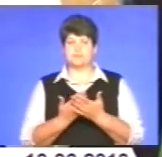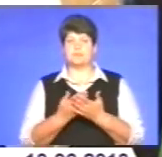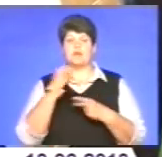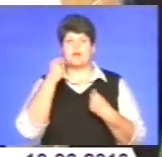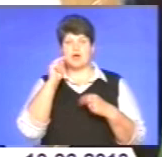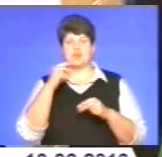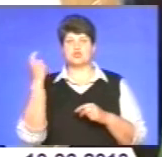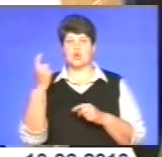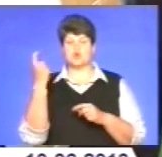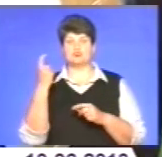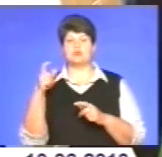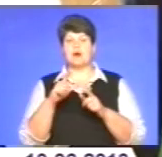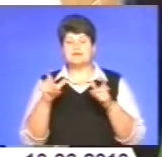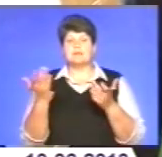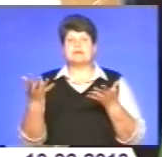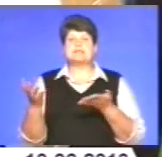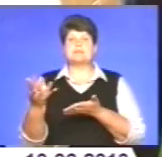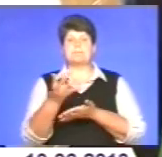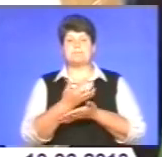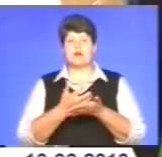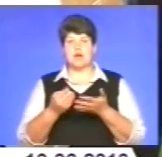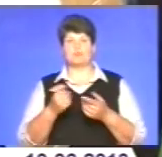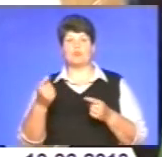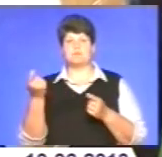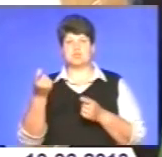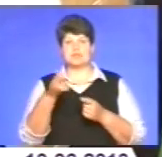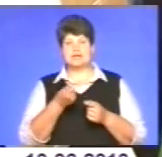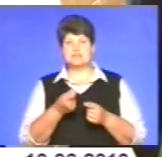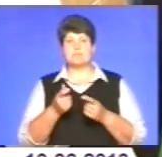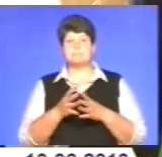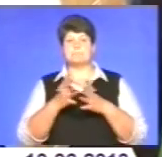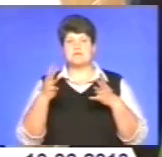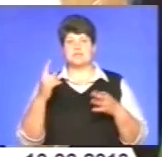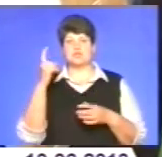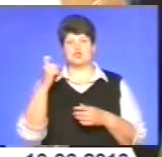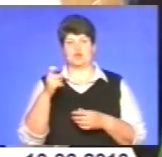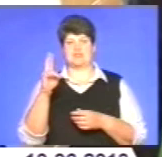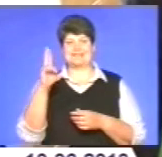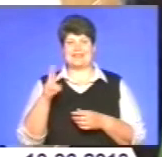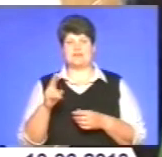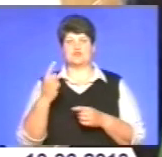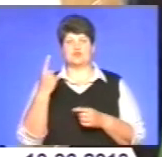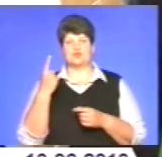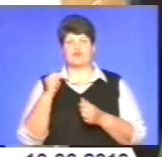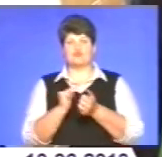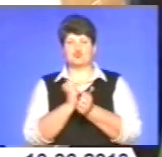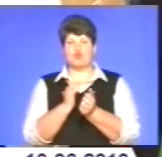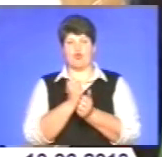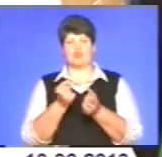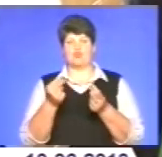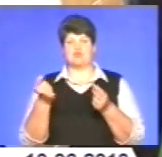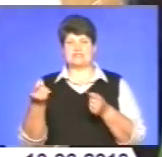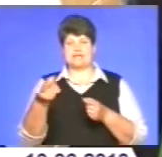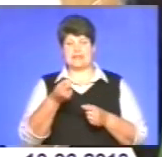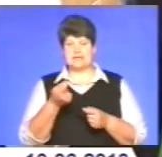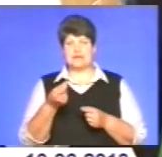кращих господарств, де ми збираємо вже пшеницю по більше, ніж 100 центнерів з гектара в сухому зерні. Це,